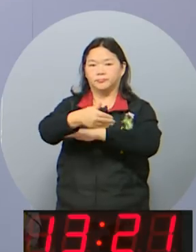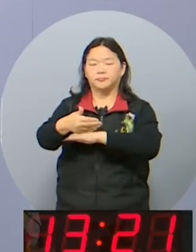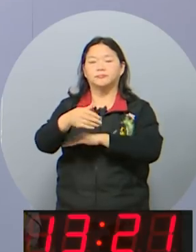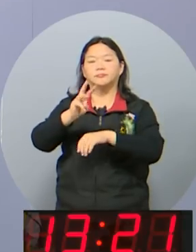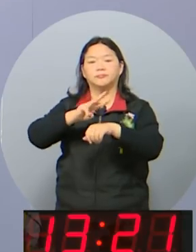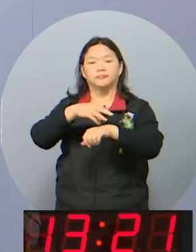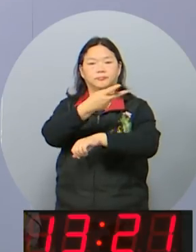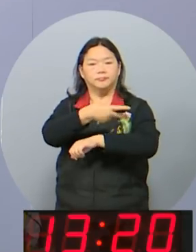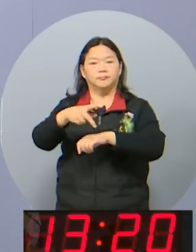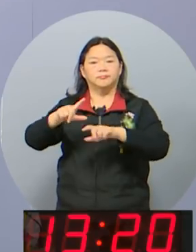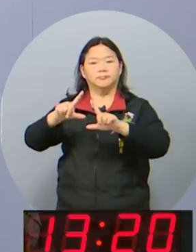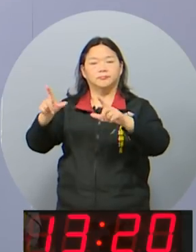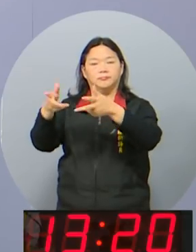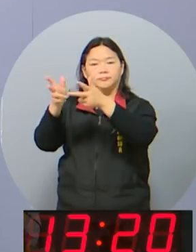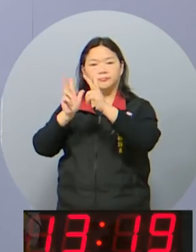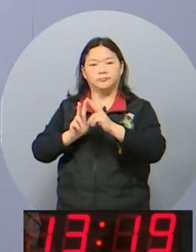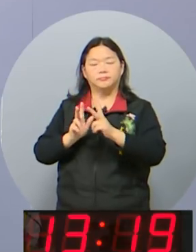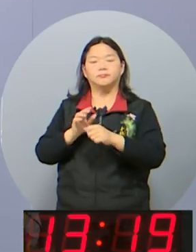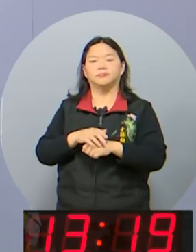江大桥